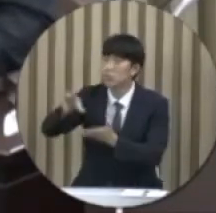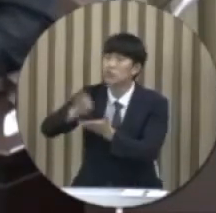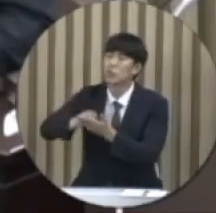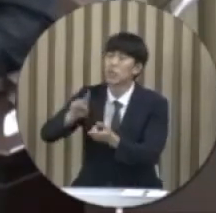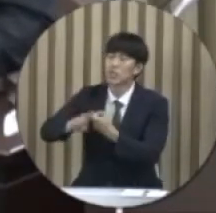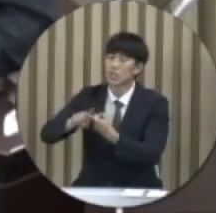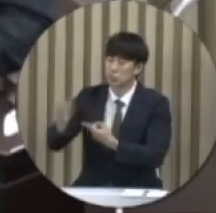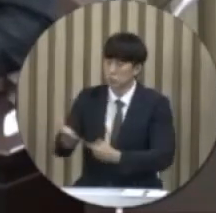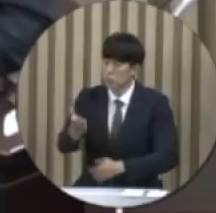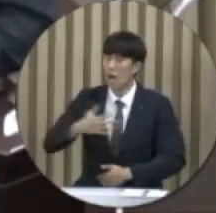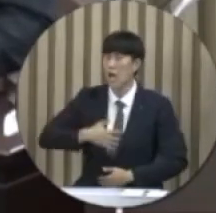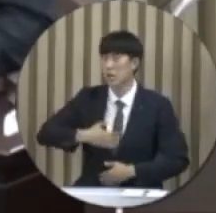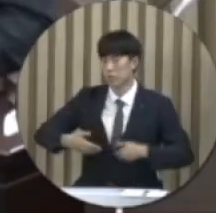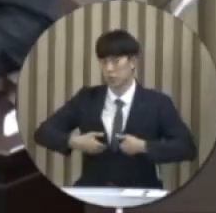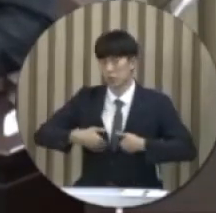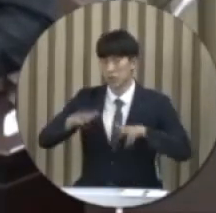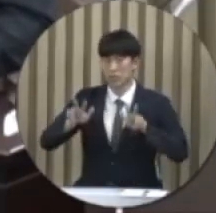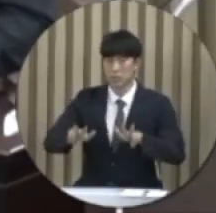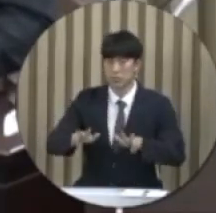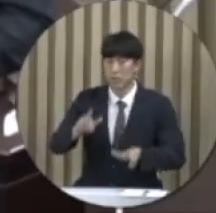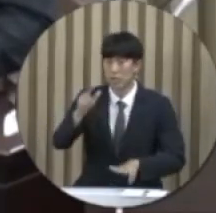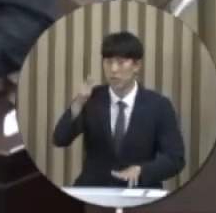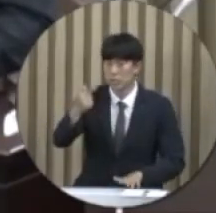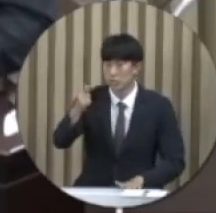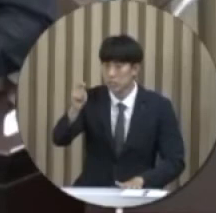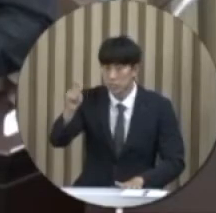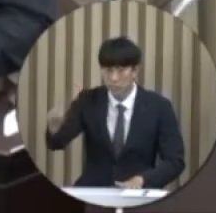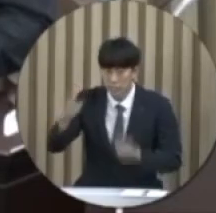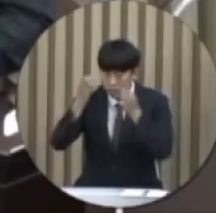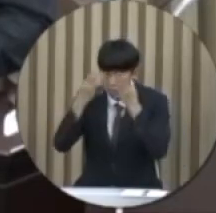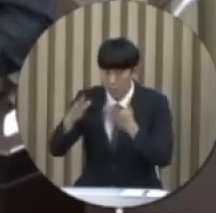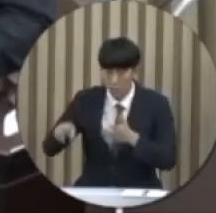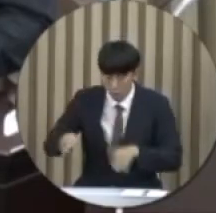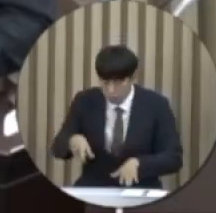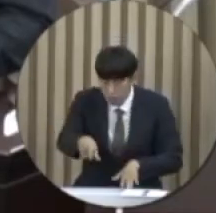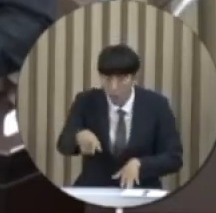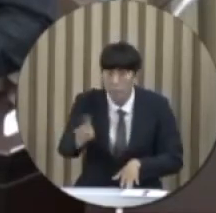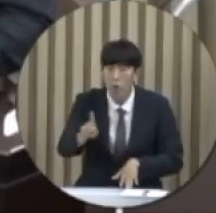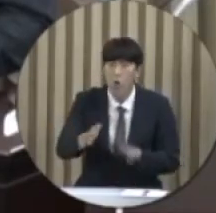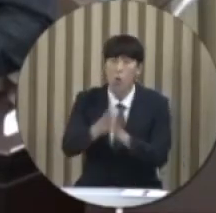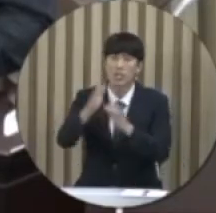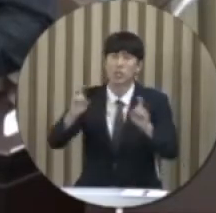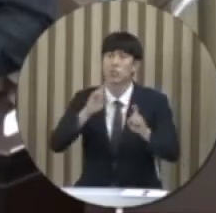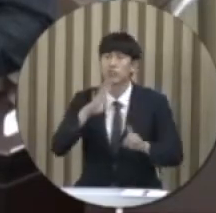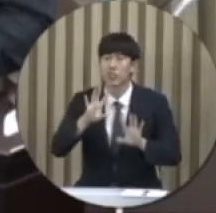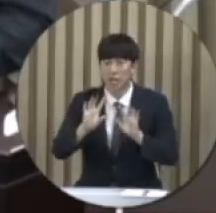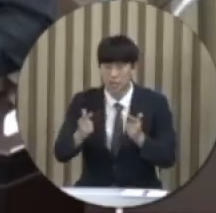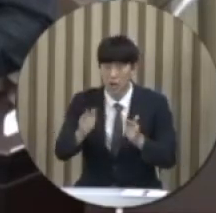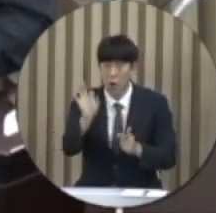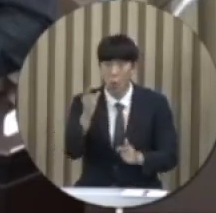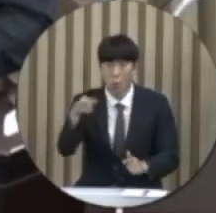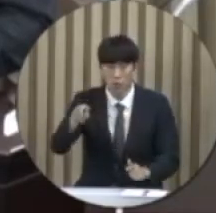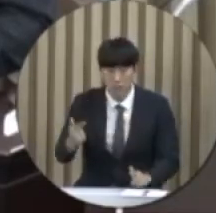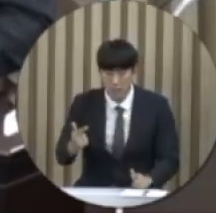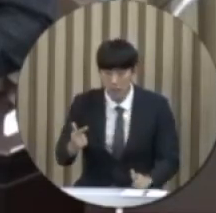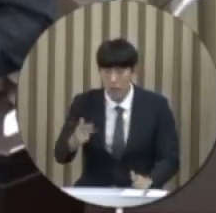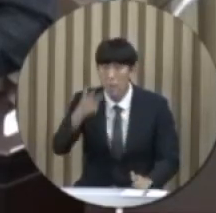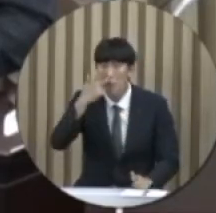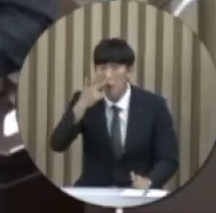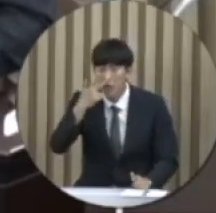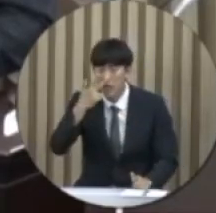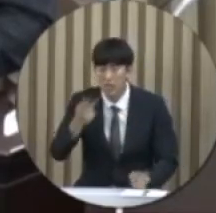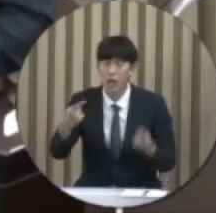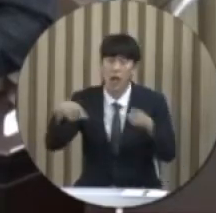게요. 현재 GTX 신호선을 연장하겠다라는 거는 화성의 의지만이 아니고 오산과 평택 의지가 같이 되어